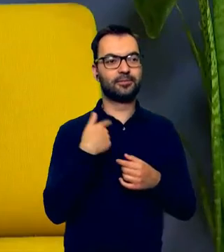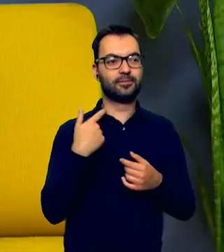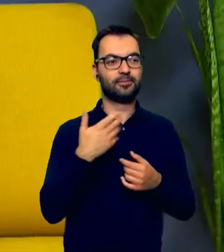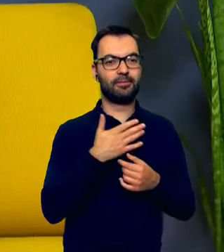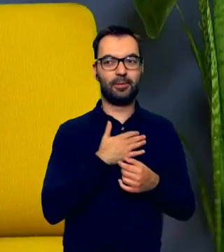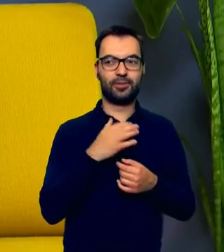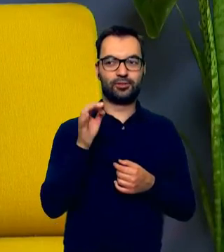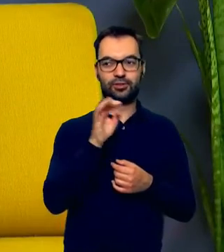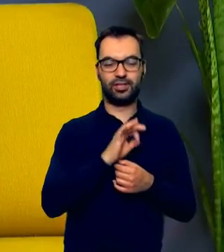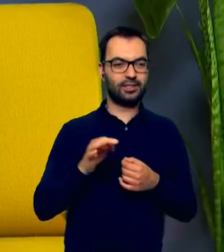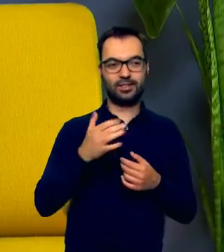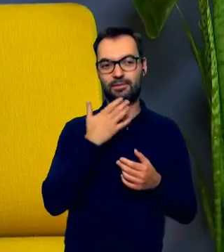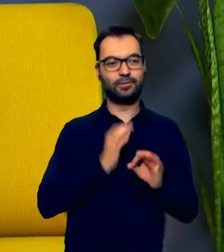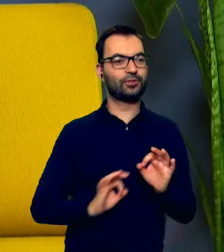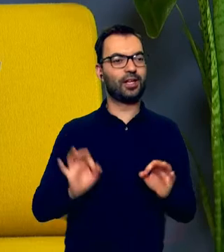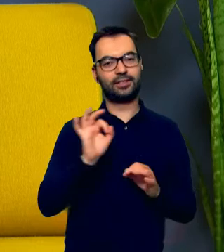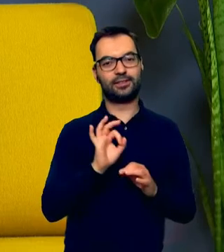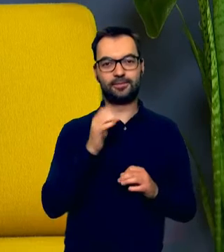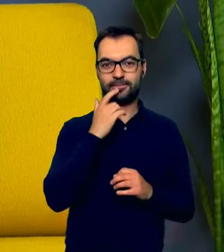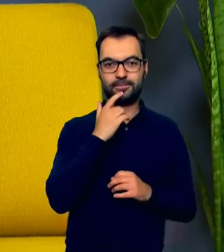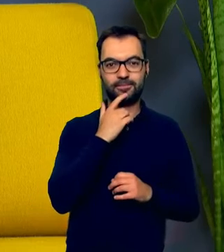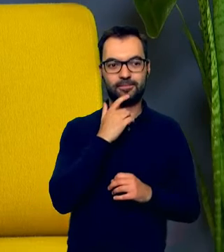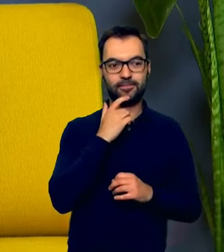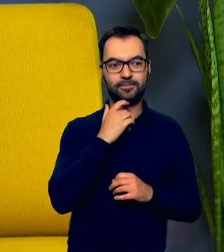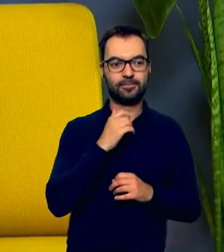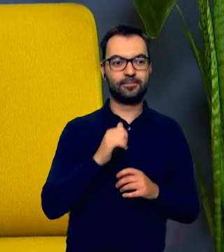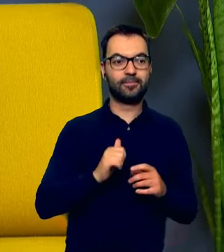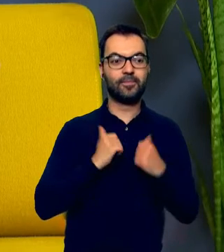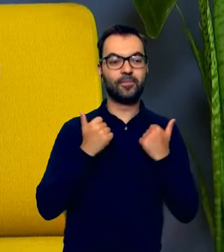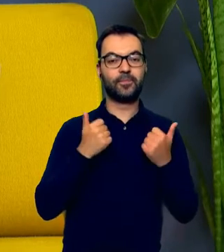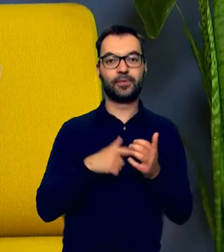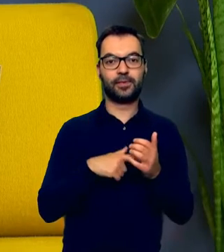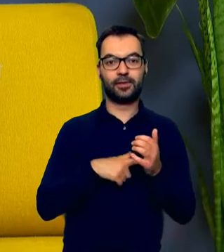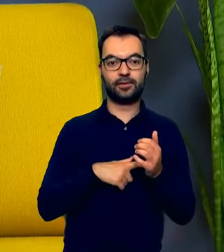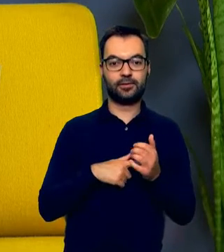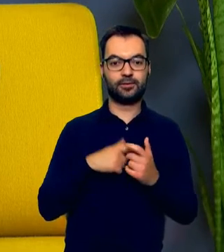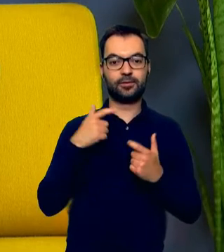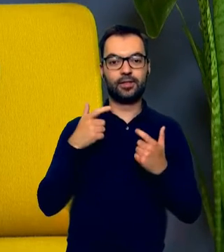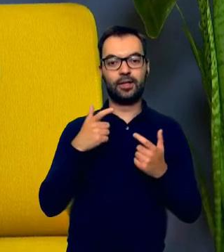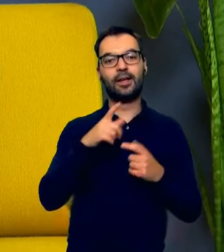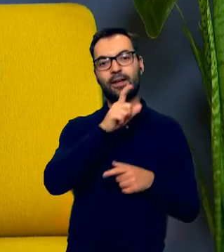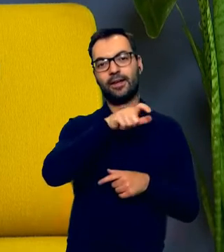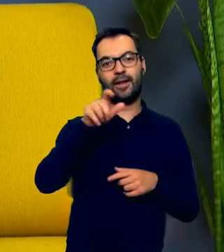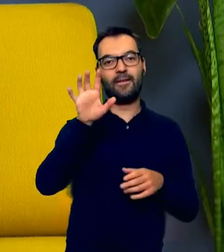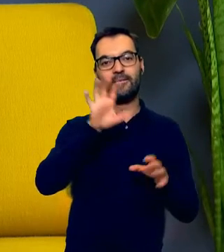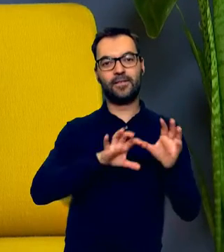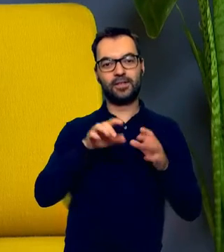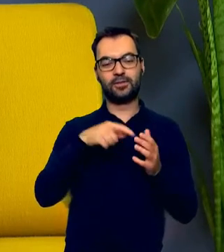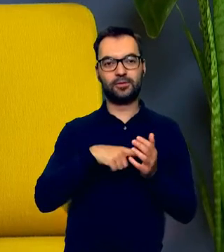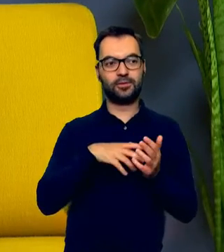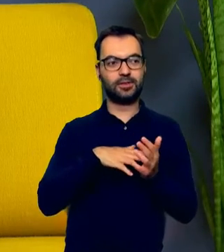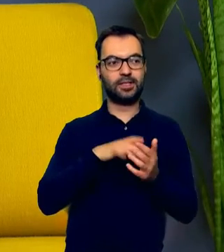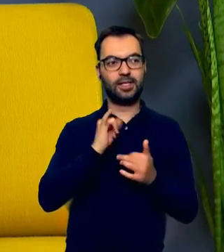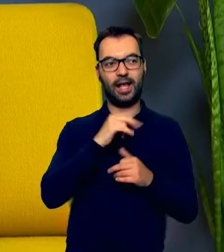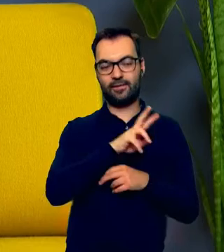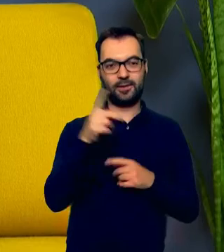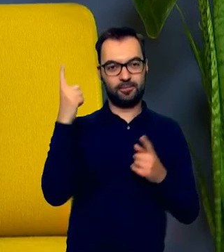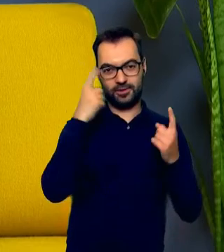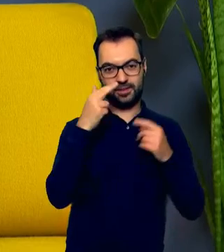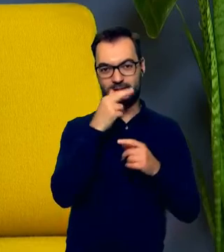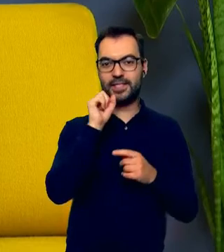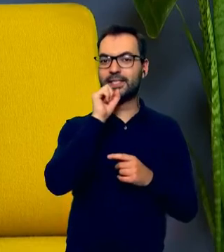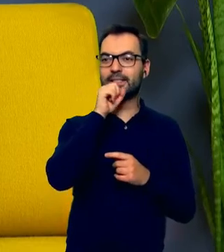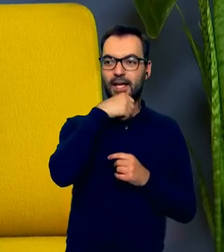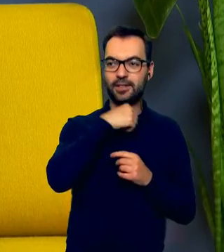czy mamy szansę, czy jesteśmy bez szansy i żeby jakby też wprowadzić naszych widzów w to, jak wy myślicie o